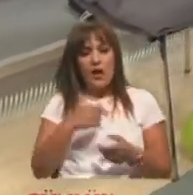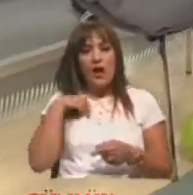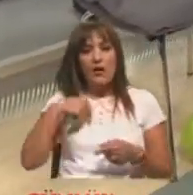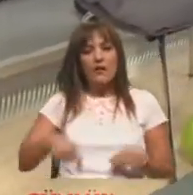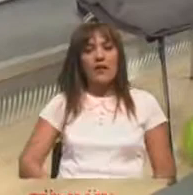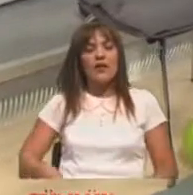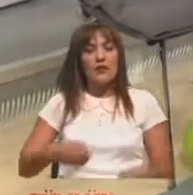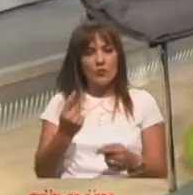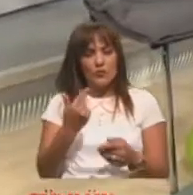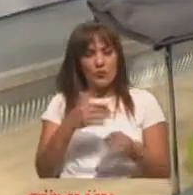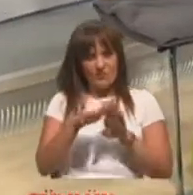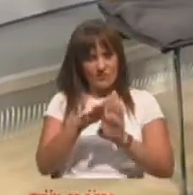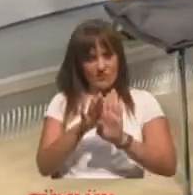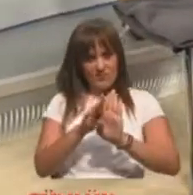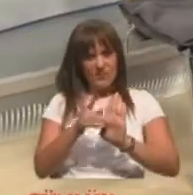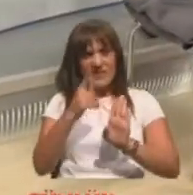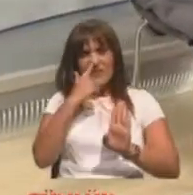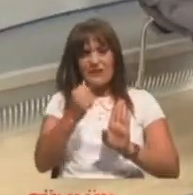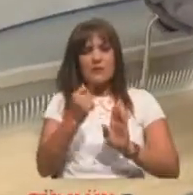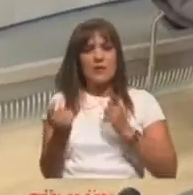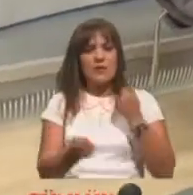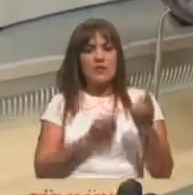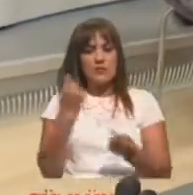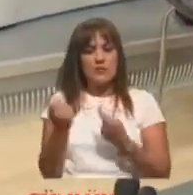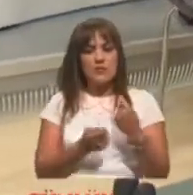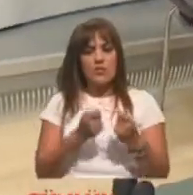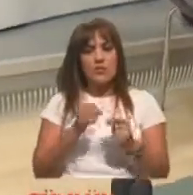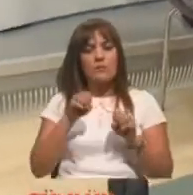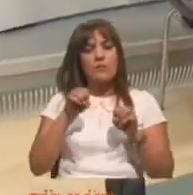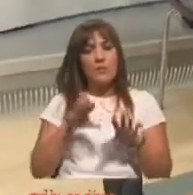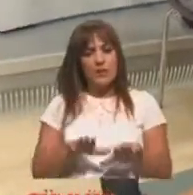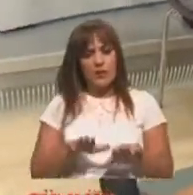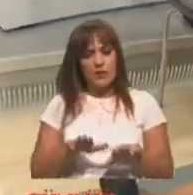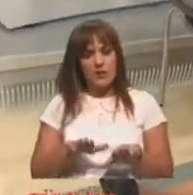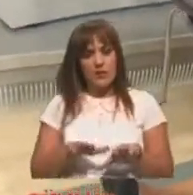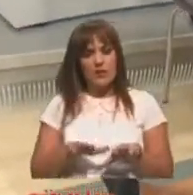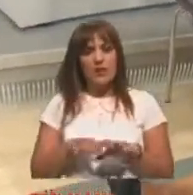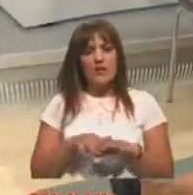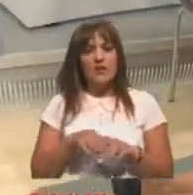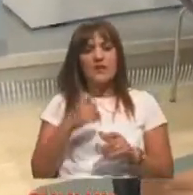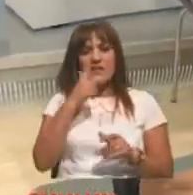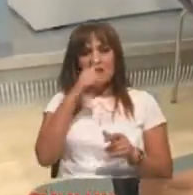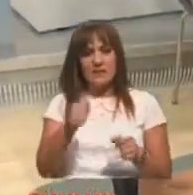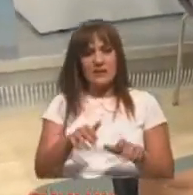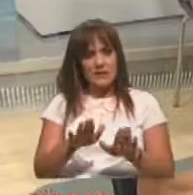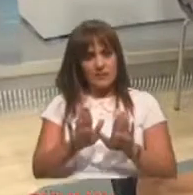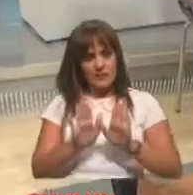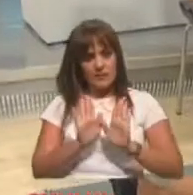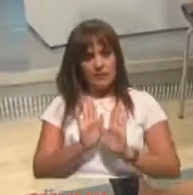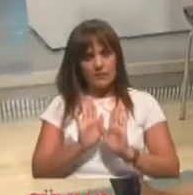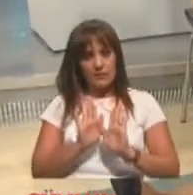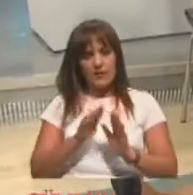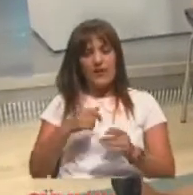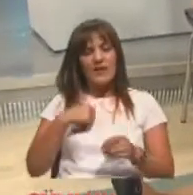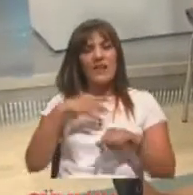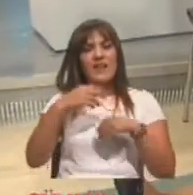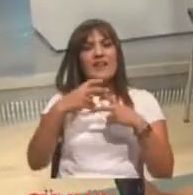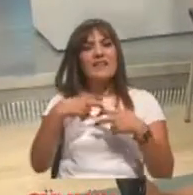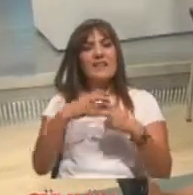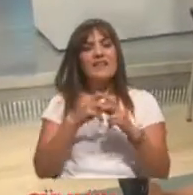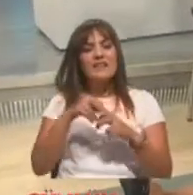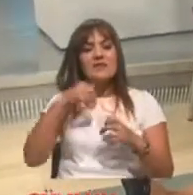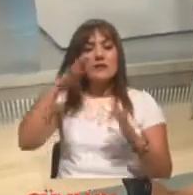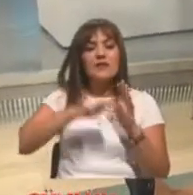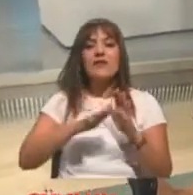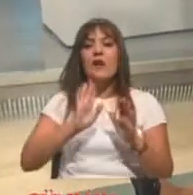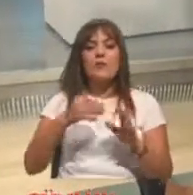uylukları yukarıya doğru çekip sıkmaya çalışıyorum. Bırakıyorum. Sıkıyorum. Dizlerimi itmiyorum